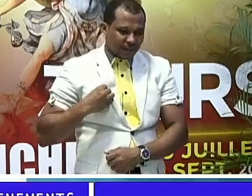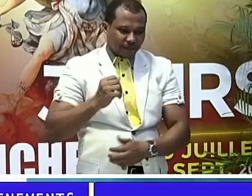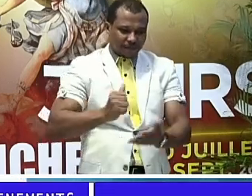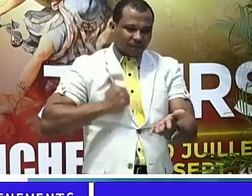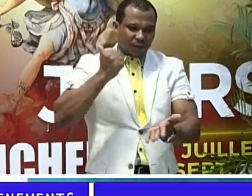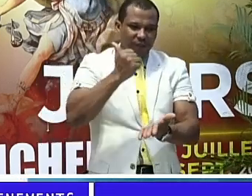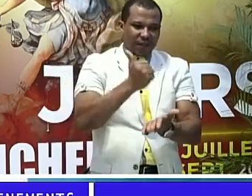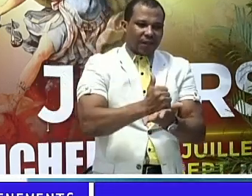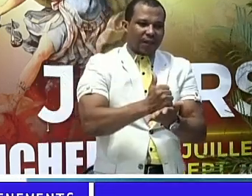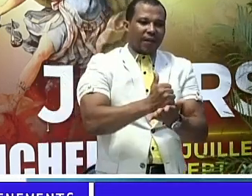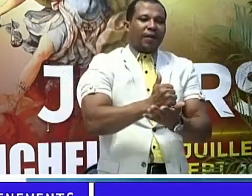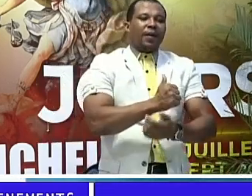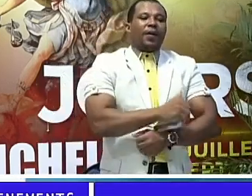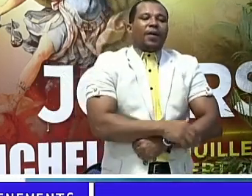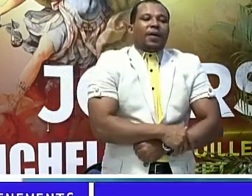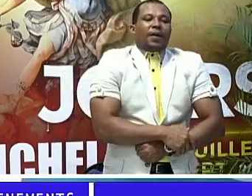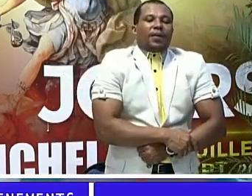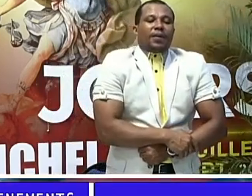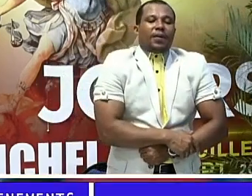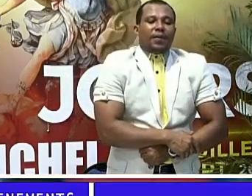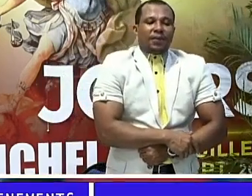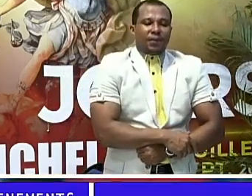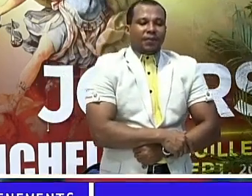le Saint-Esprit.